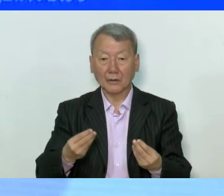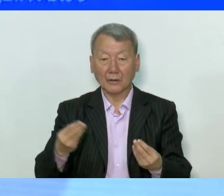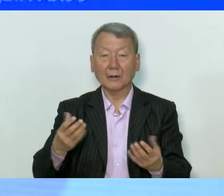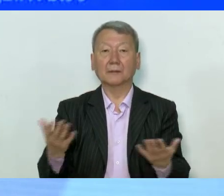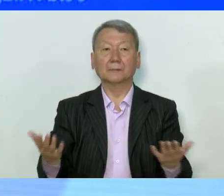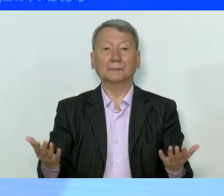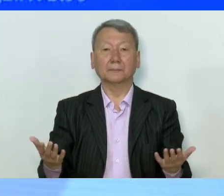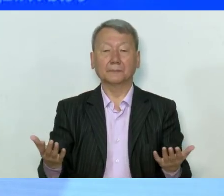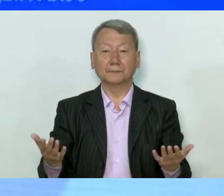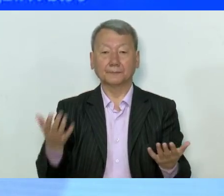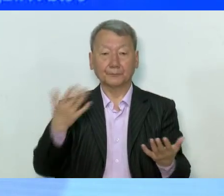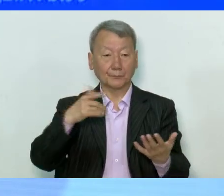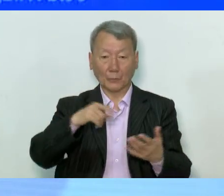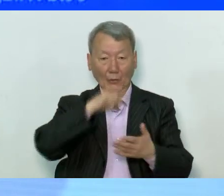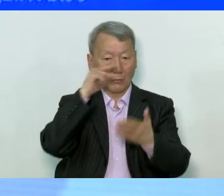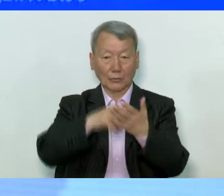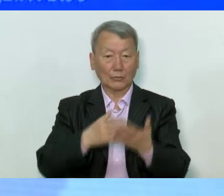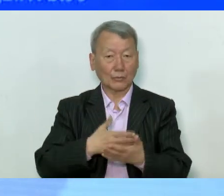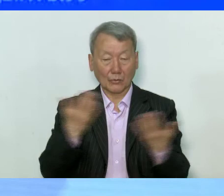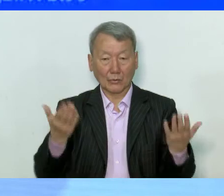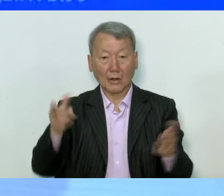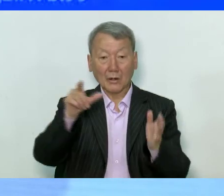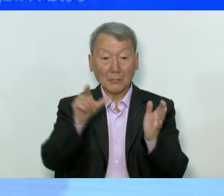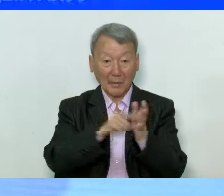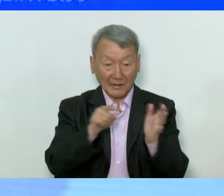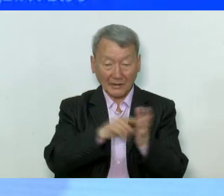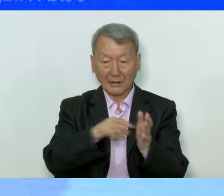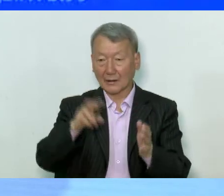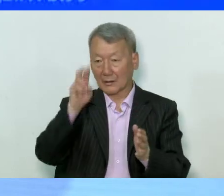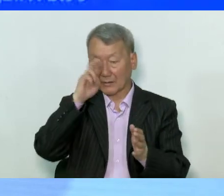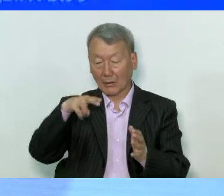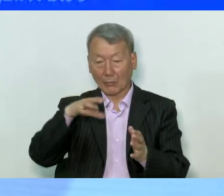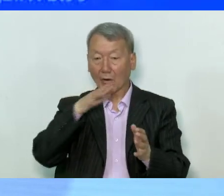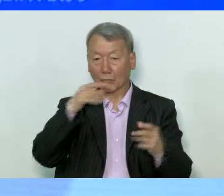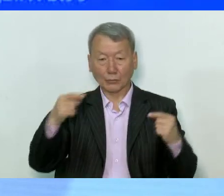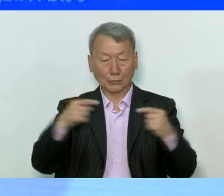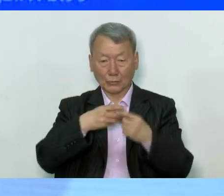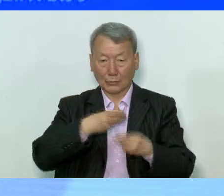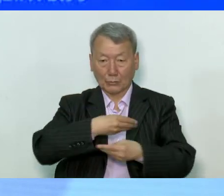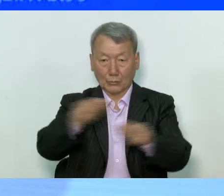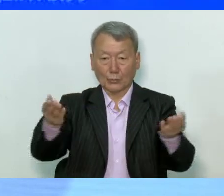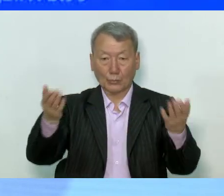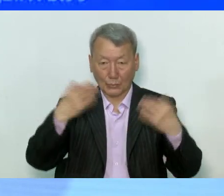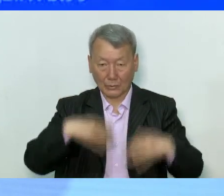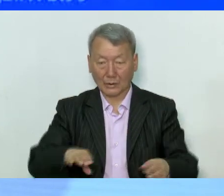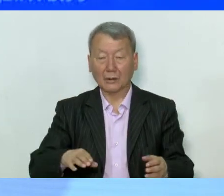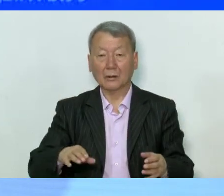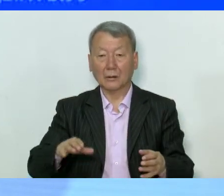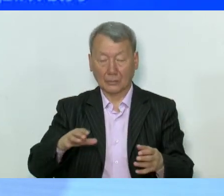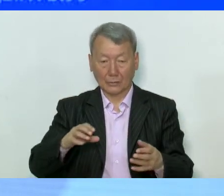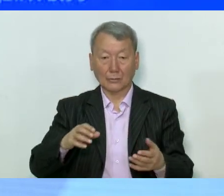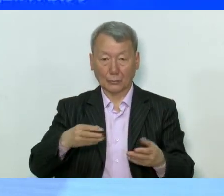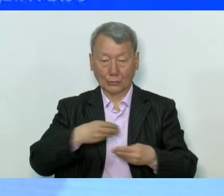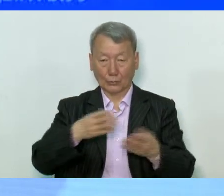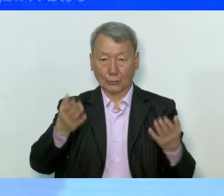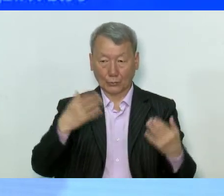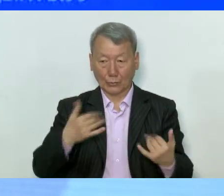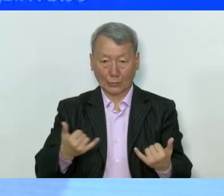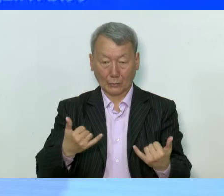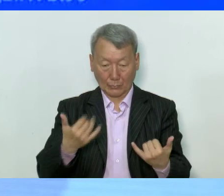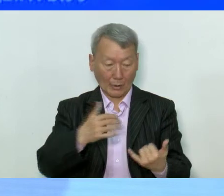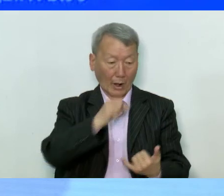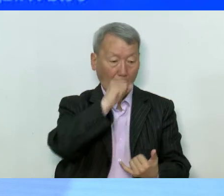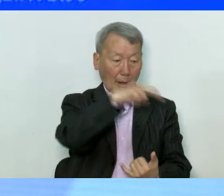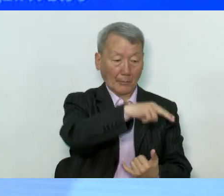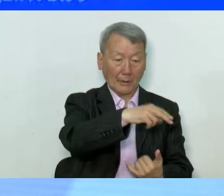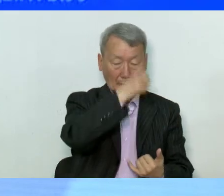мындай кооптонуу жок. Пенсия пособиялар өз убагында берилип жатат. Бул мына апрель